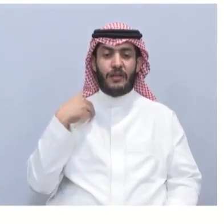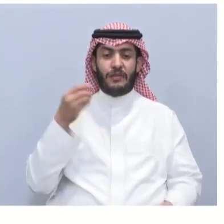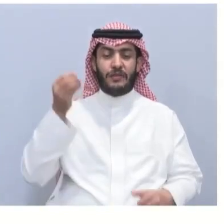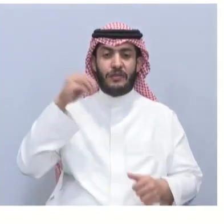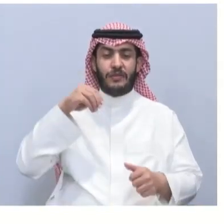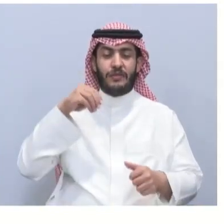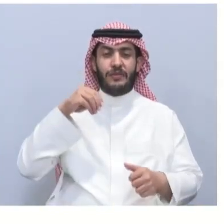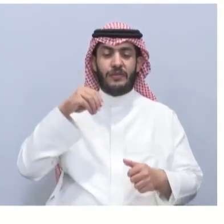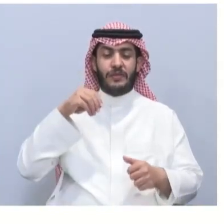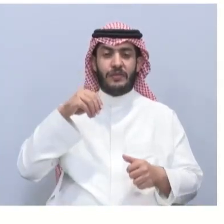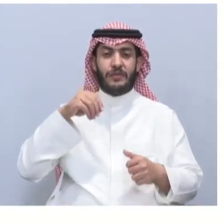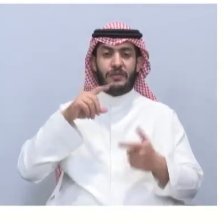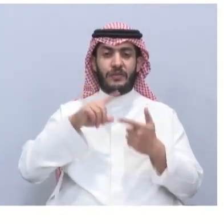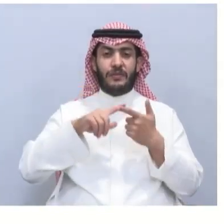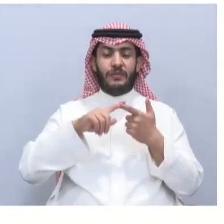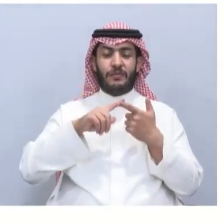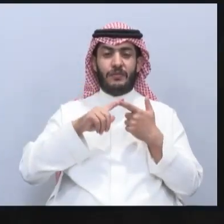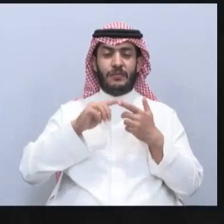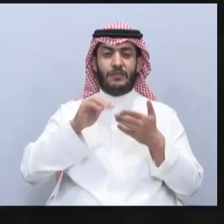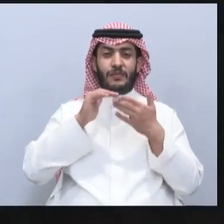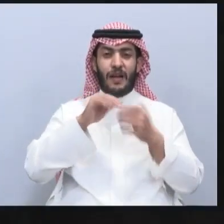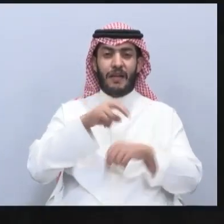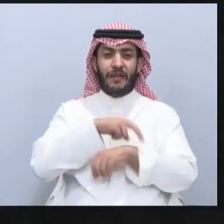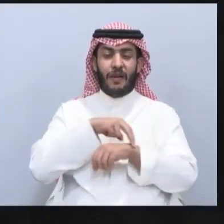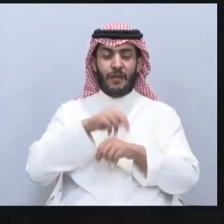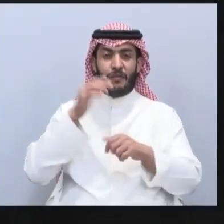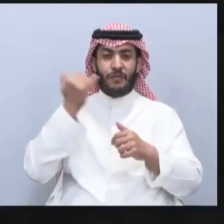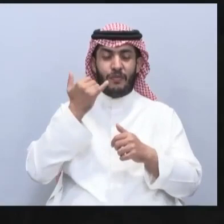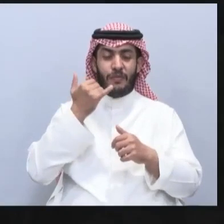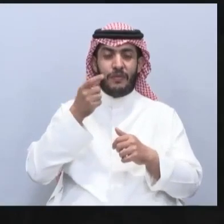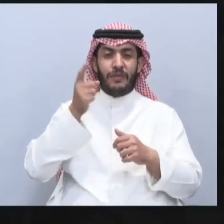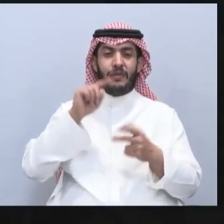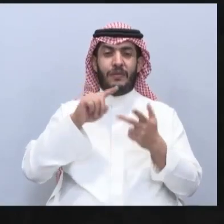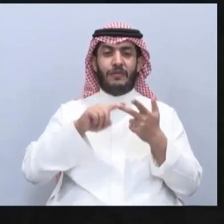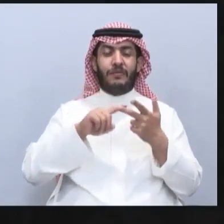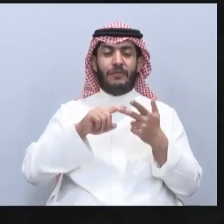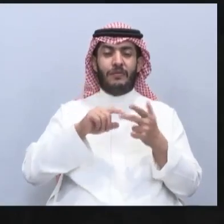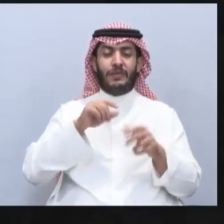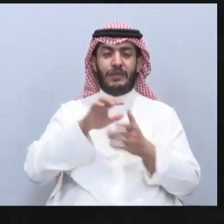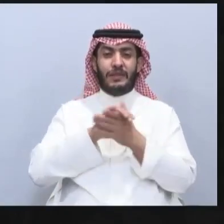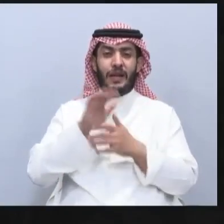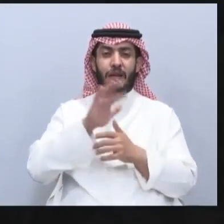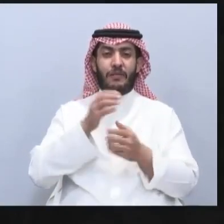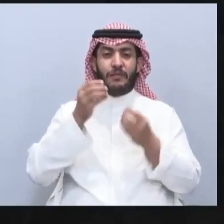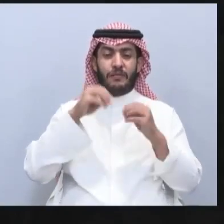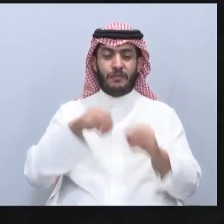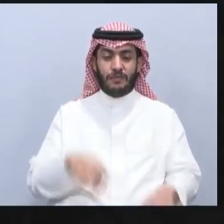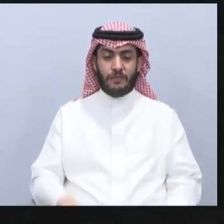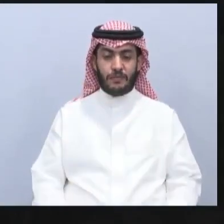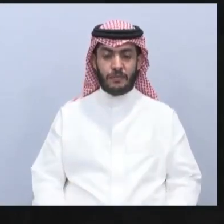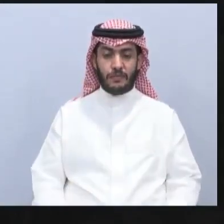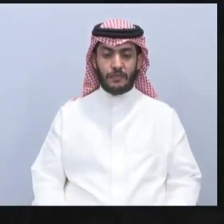جل وعلا مساعده الفقراء والمحتاجين تدل على ان صاحبها ليس به شح او بخل